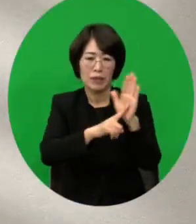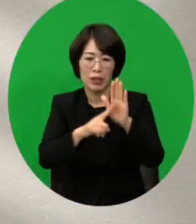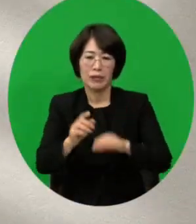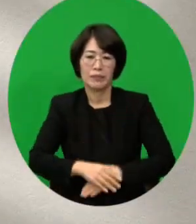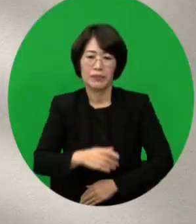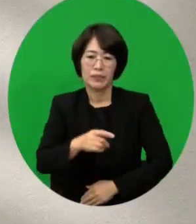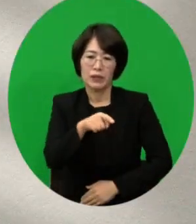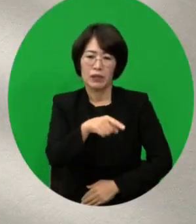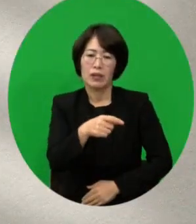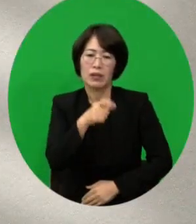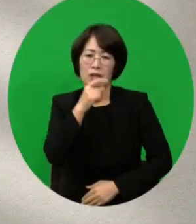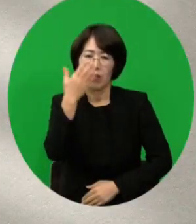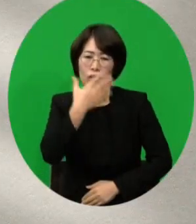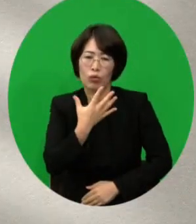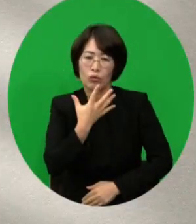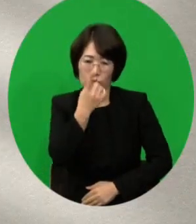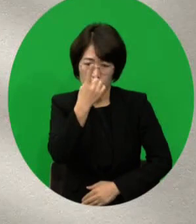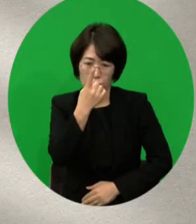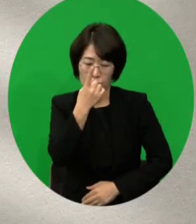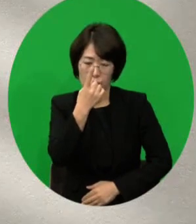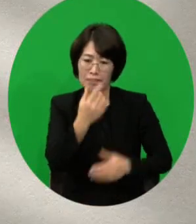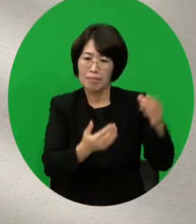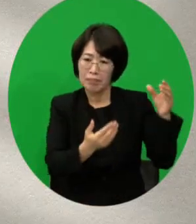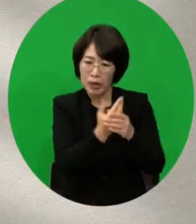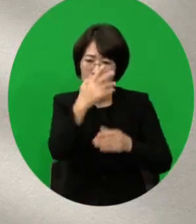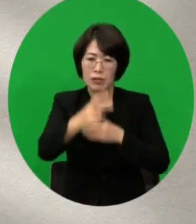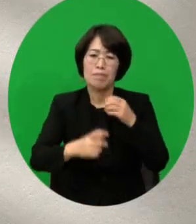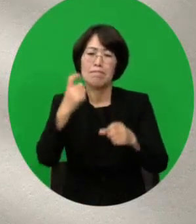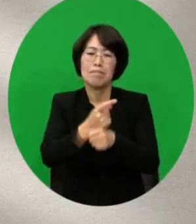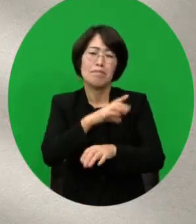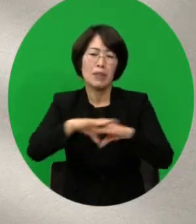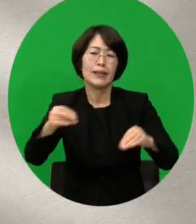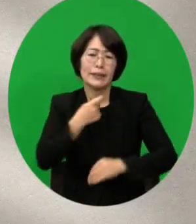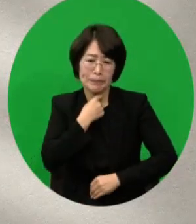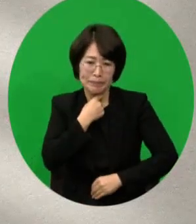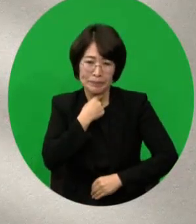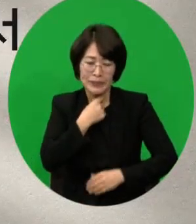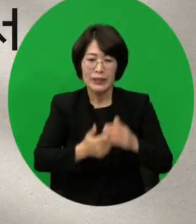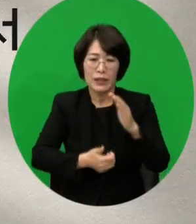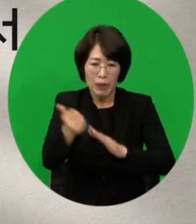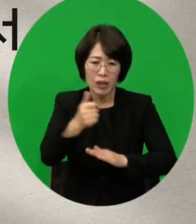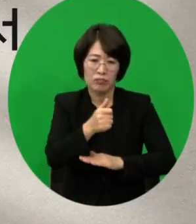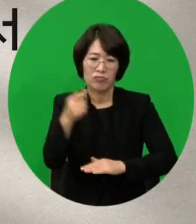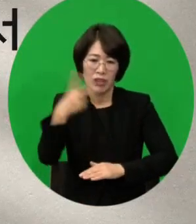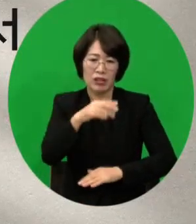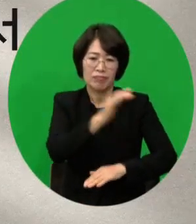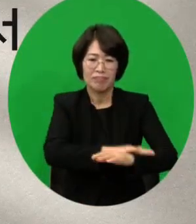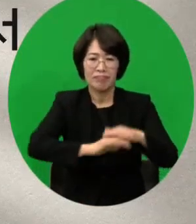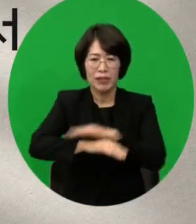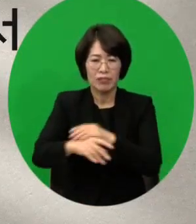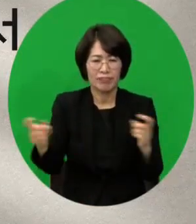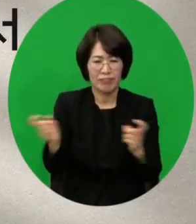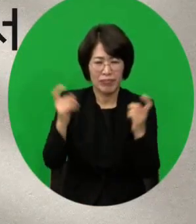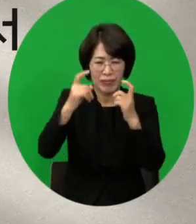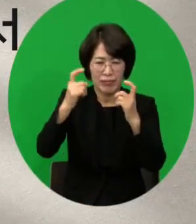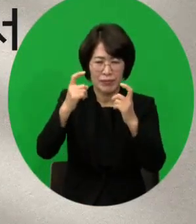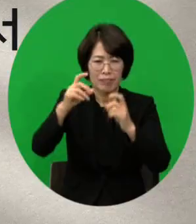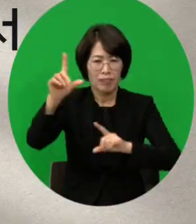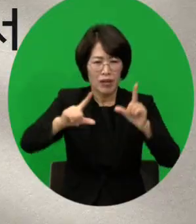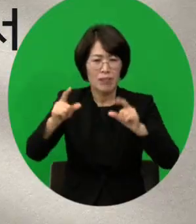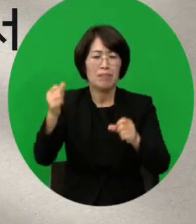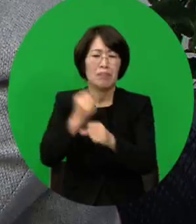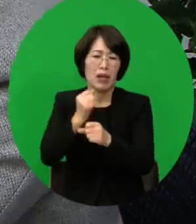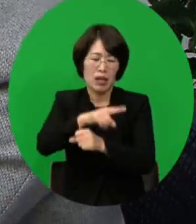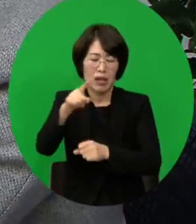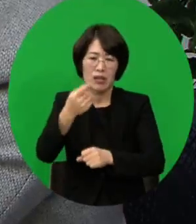여수을 75년 만에 해결하고자 하는 열망을 또다른 좌우 대립의 형태로 만들어가게다고 하는 의도가 보이는 거